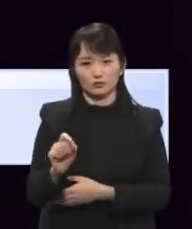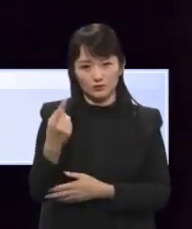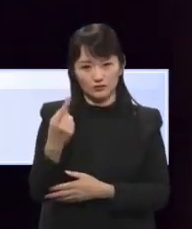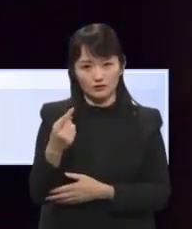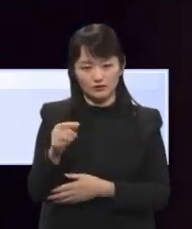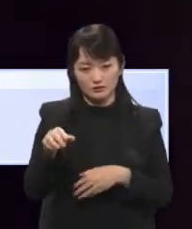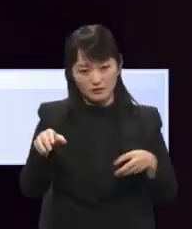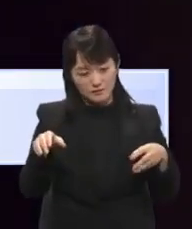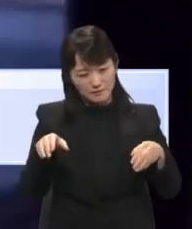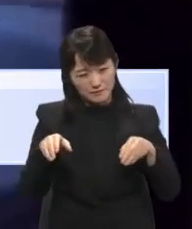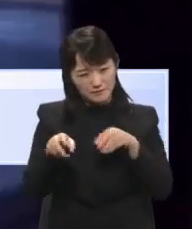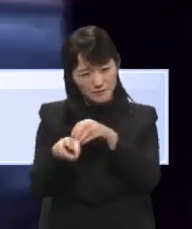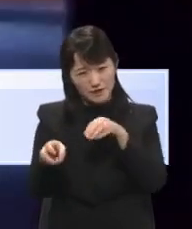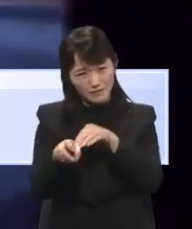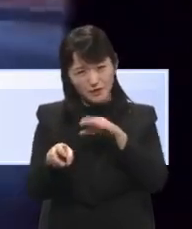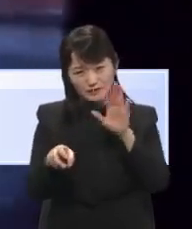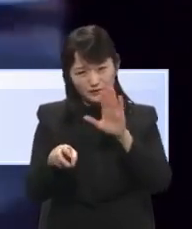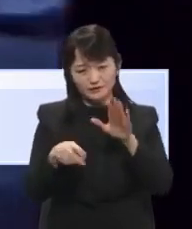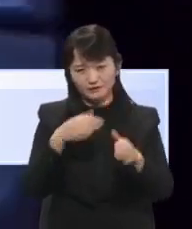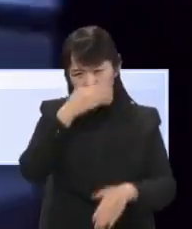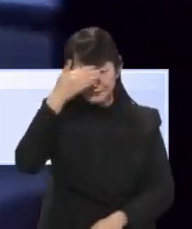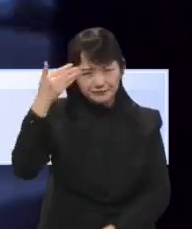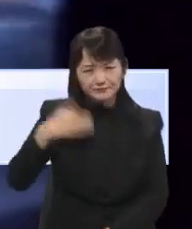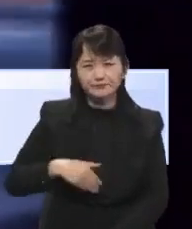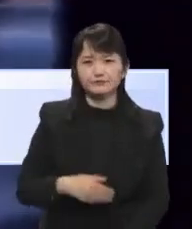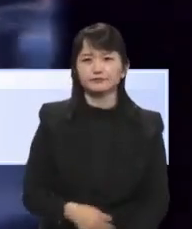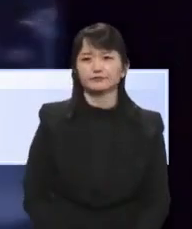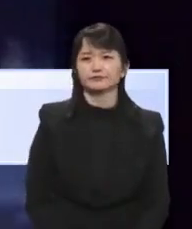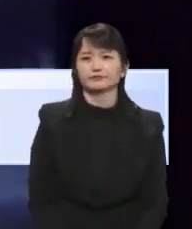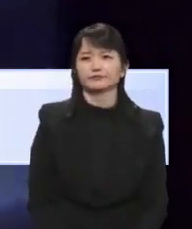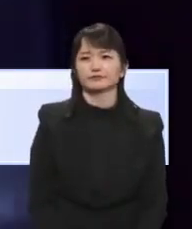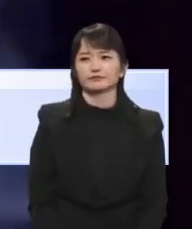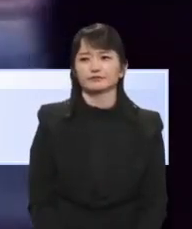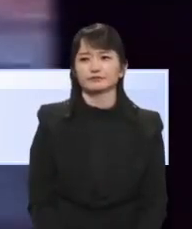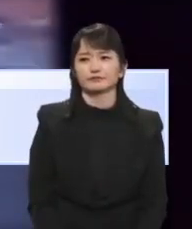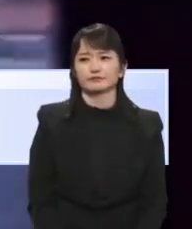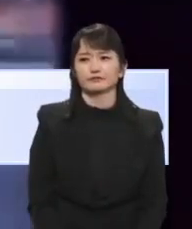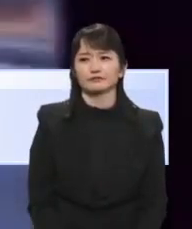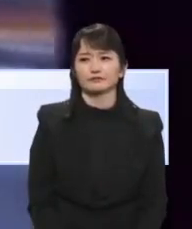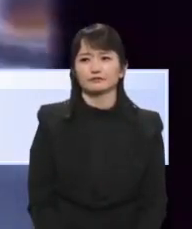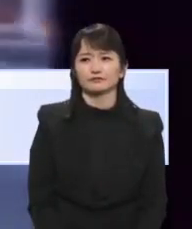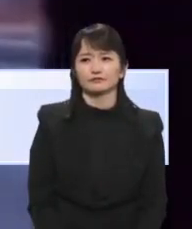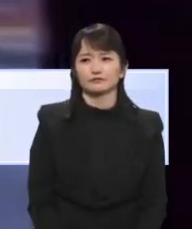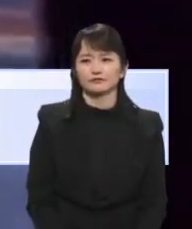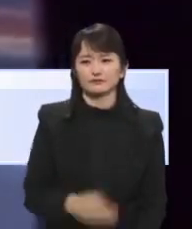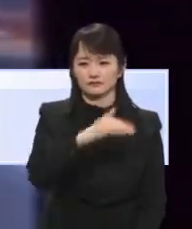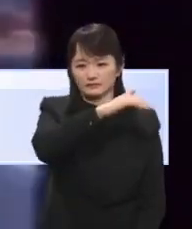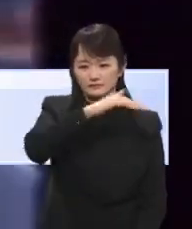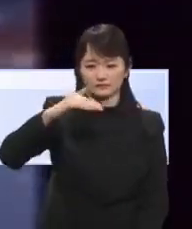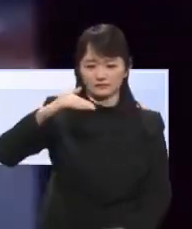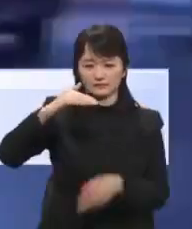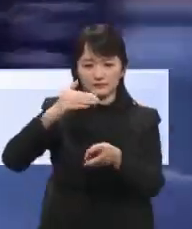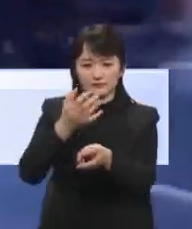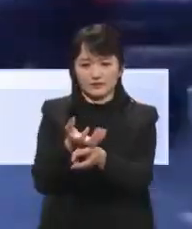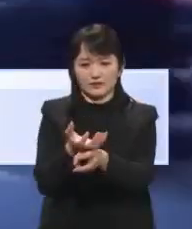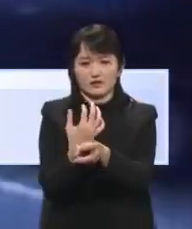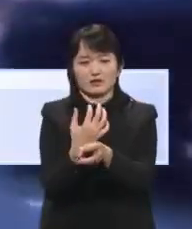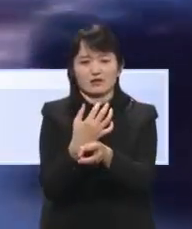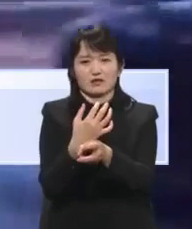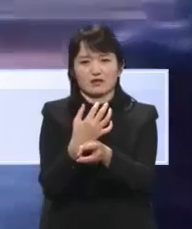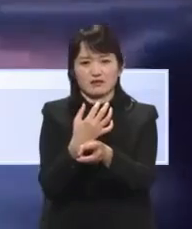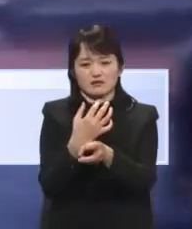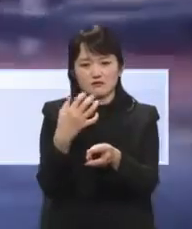발생하지 않은 점은 크게 다행입니다 근데 차가 이제 껴 버렸잖아요 사고 처리도 좀 오래